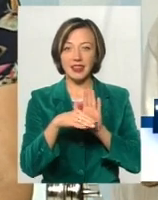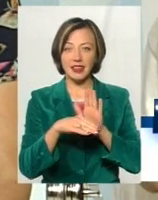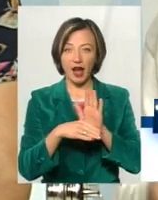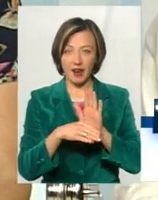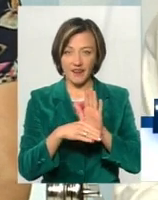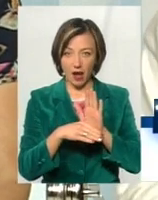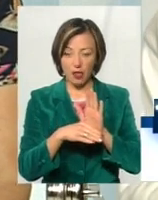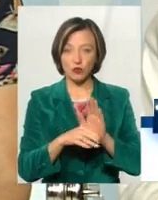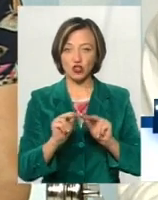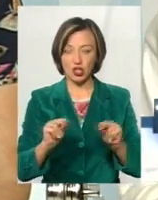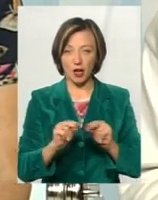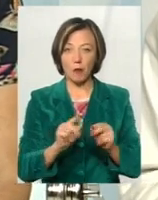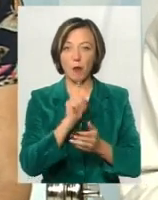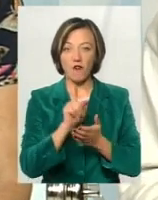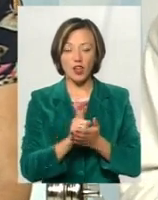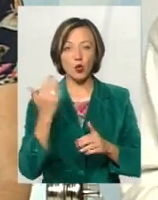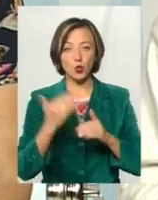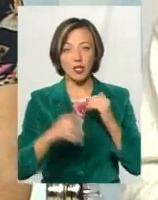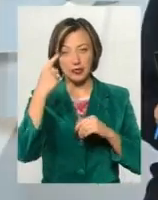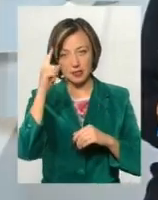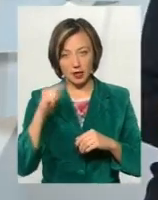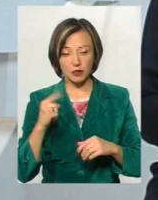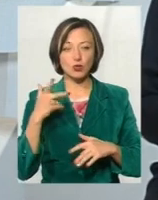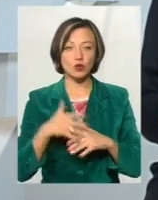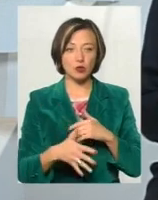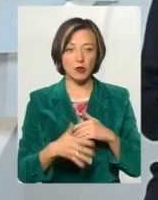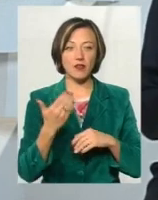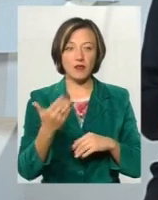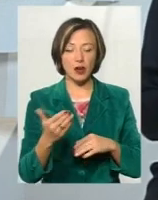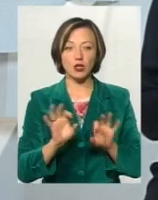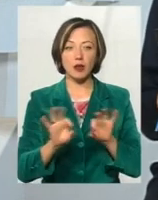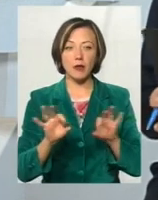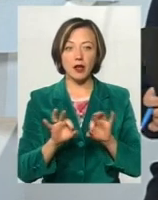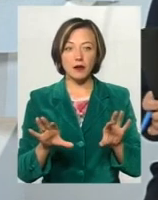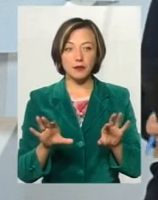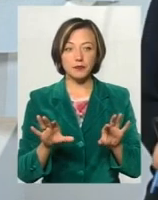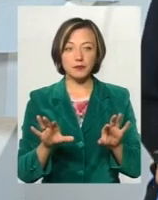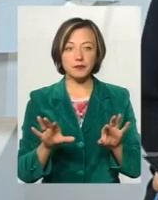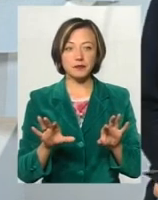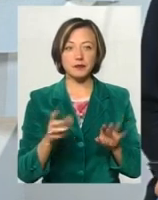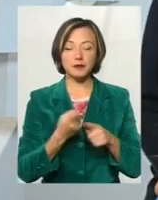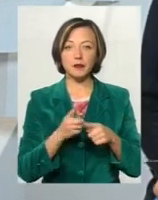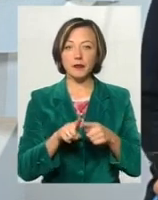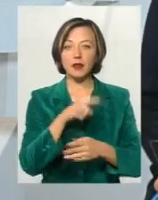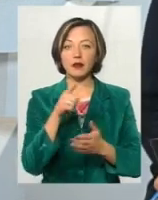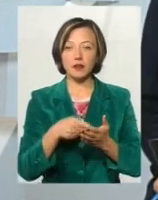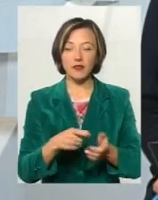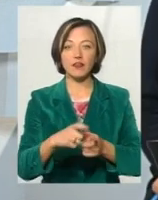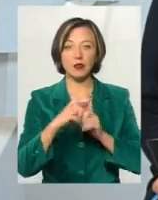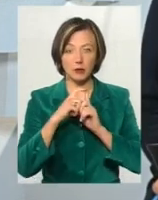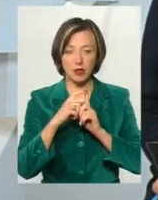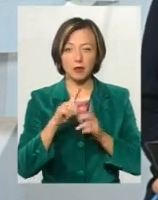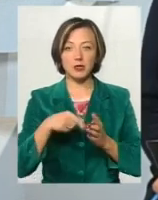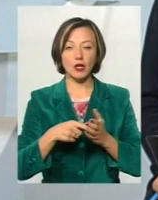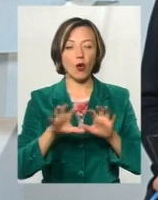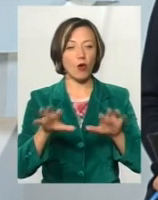вчителям, ви повинні були вже знати. Зрозуміли вашу репліку, пане Євген. На це питання нам також дав відповідь